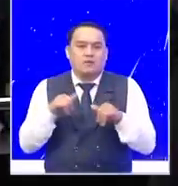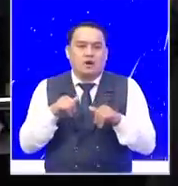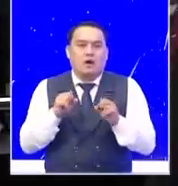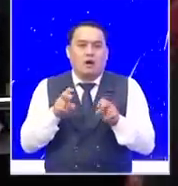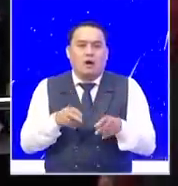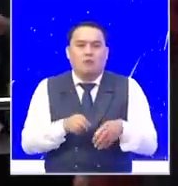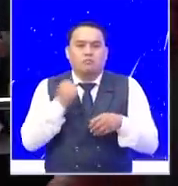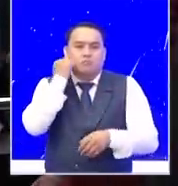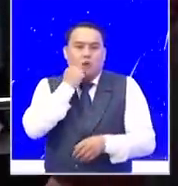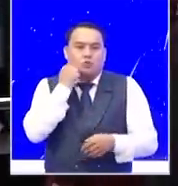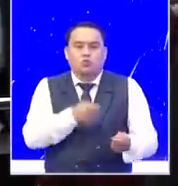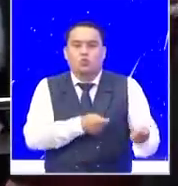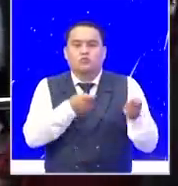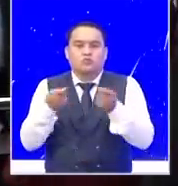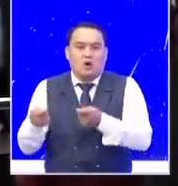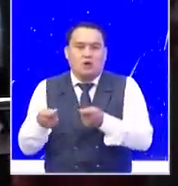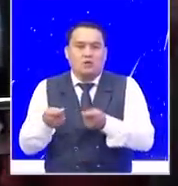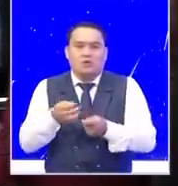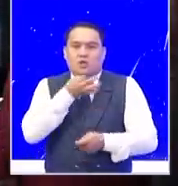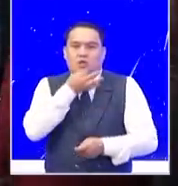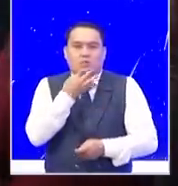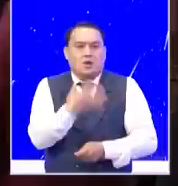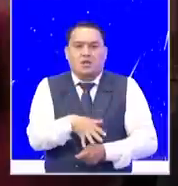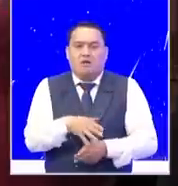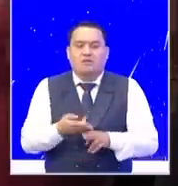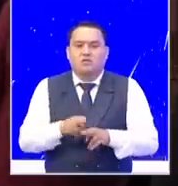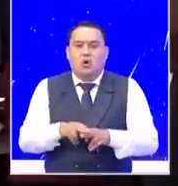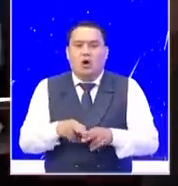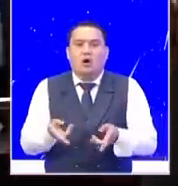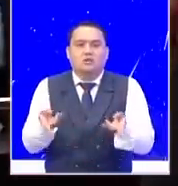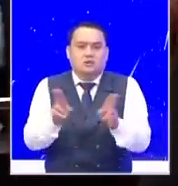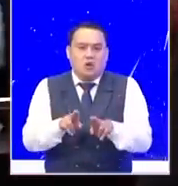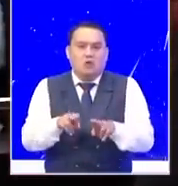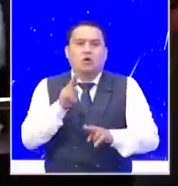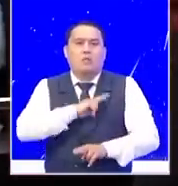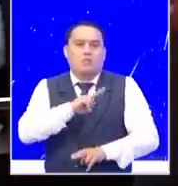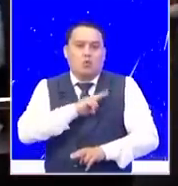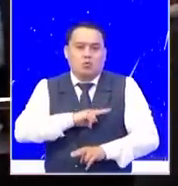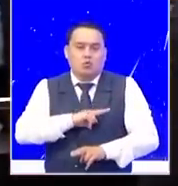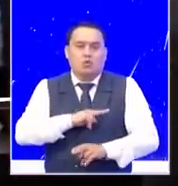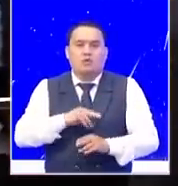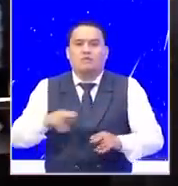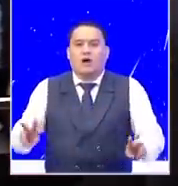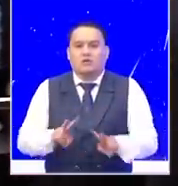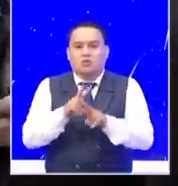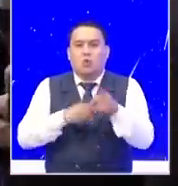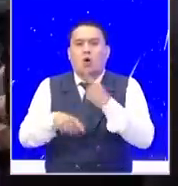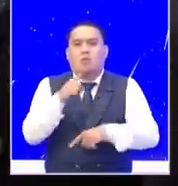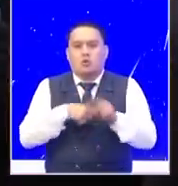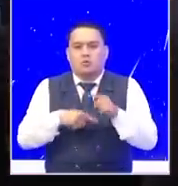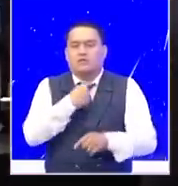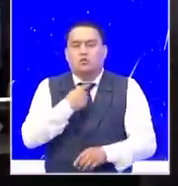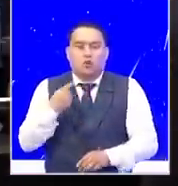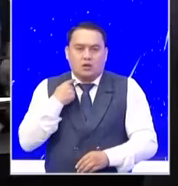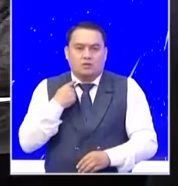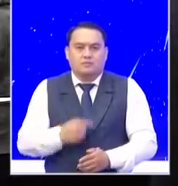перевез бабушку в Астану, и когда бабушке не понравилось в Астане, он бросил свою блестящую карьеру в Астане и уехал вместе с бабушкой домой